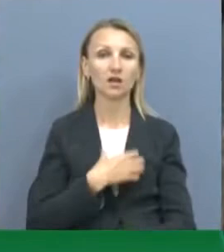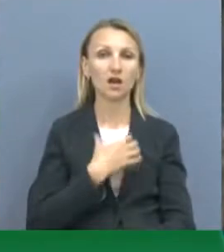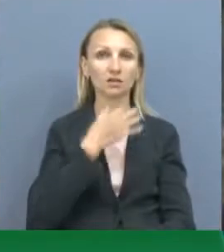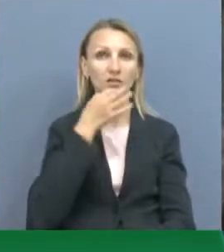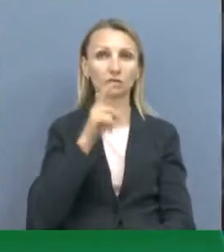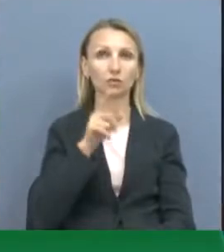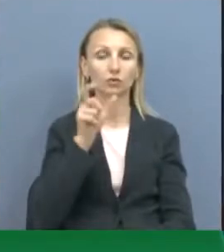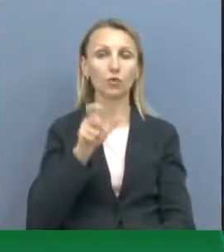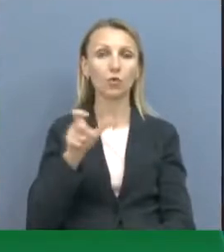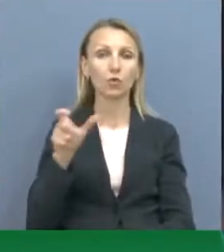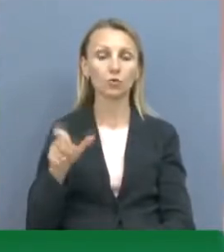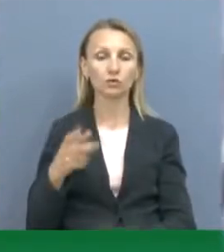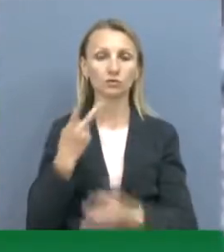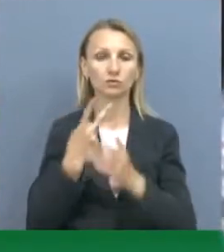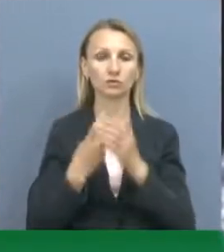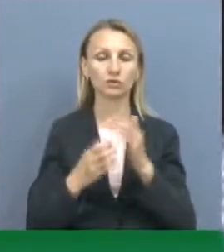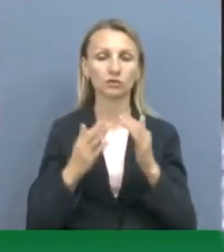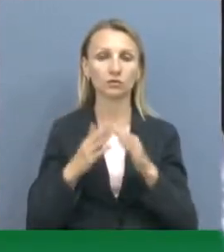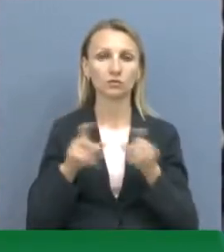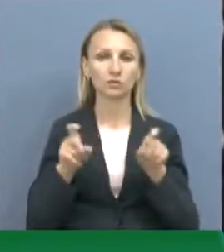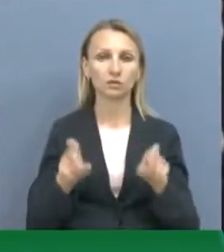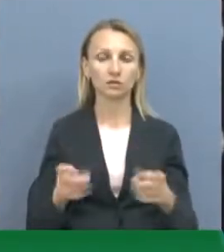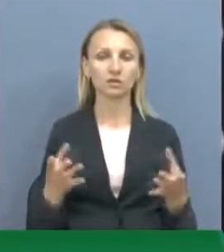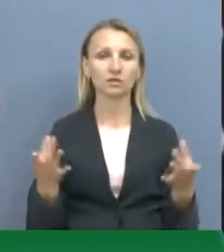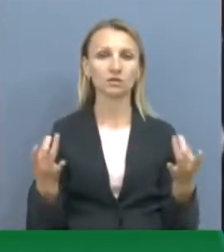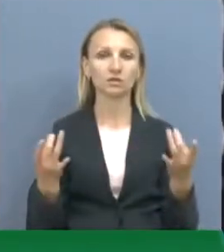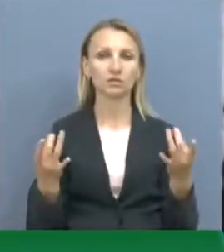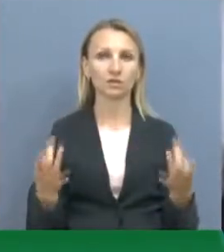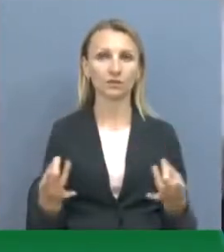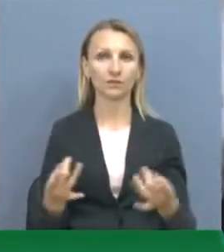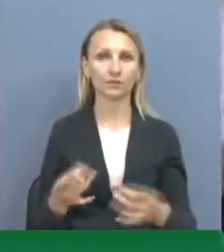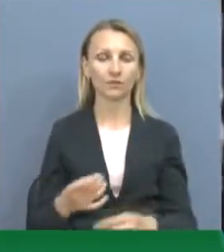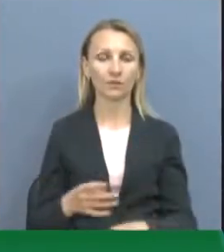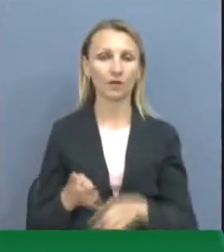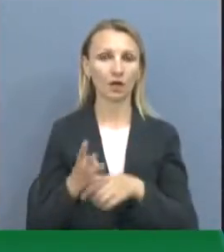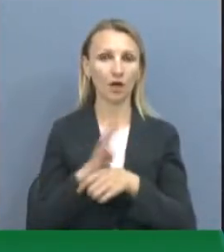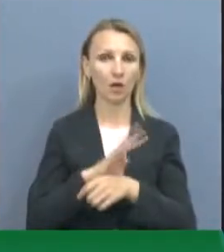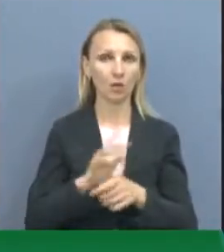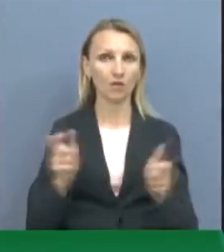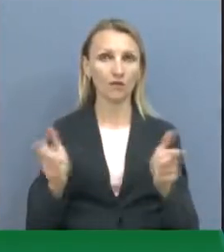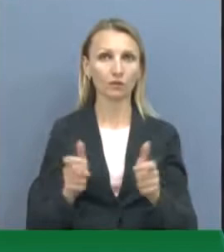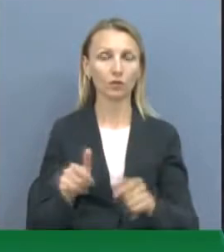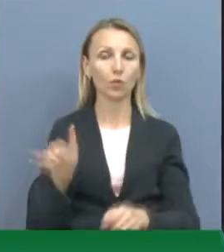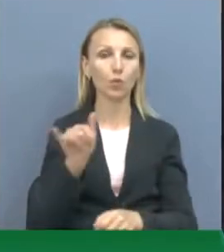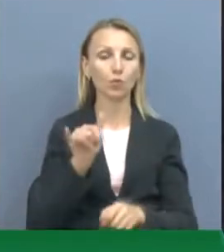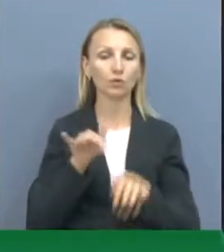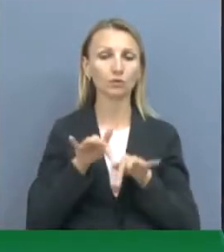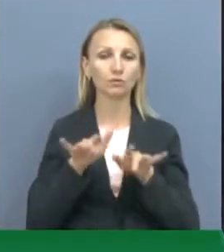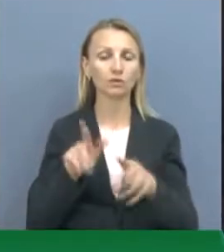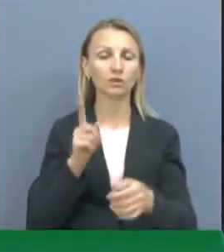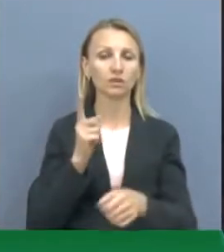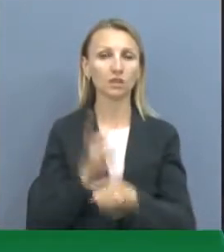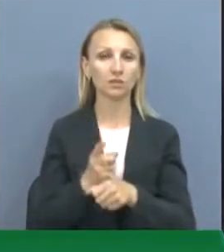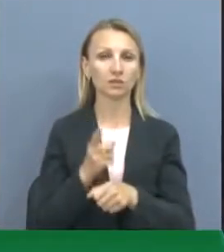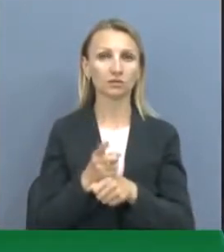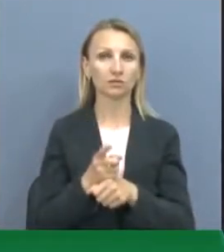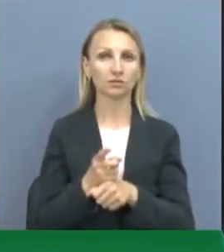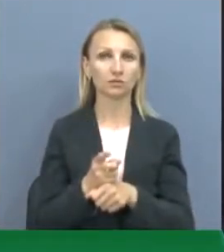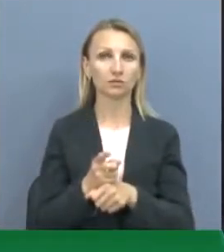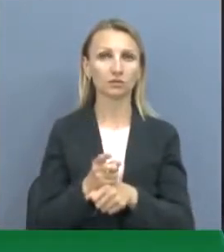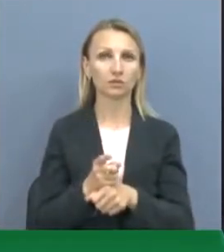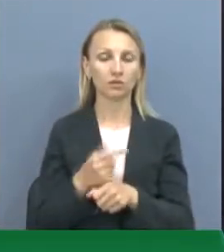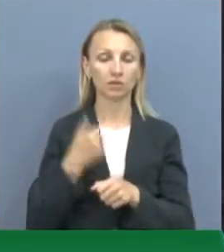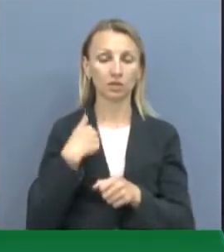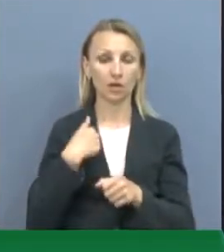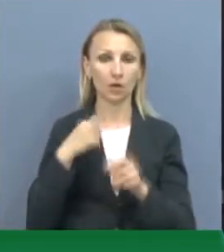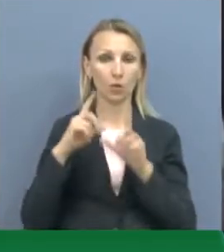люди находились в своих сырых жилищах. Коронавирус. Нам говорят, никуда не выходить из дома. Как мы будем сидеть? Мне пришлось уехать